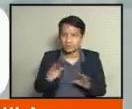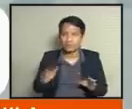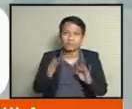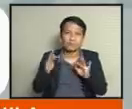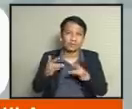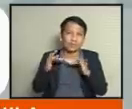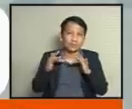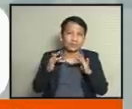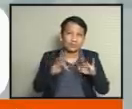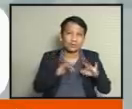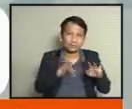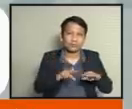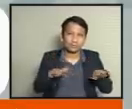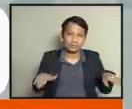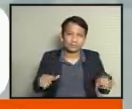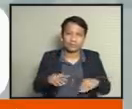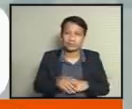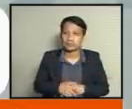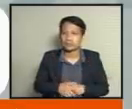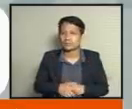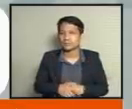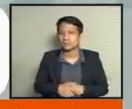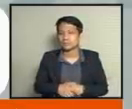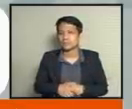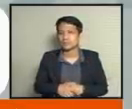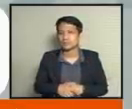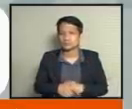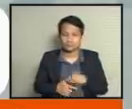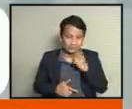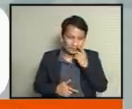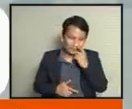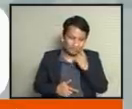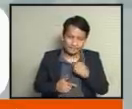Maawa ka sa mga anak mo. Binata na yung panganay mo.